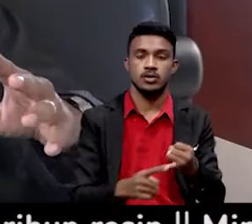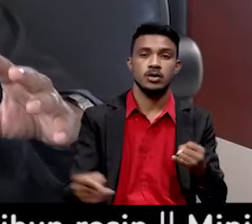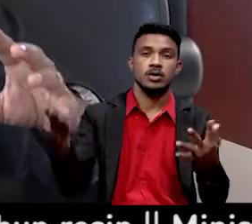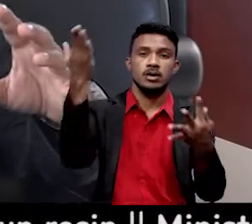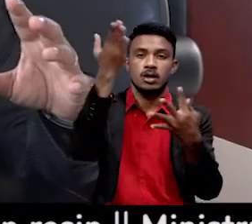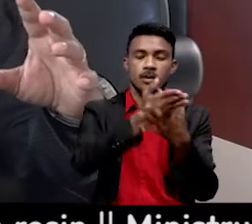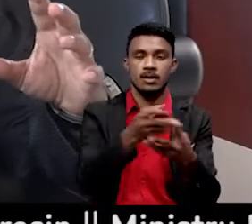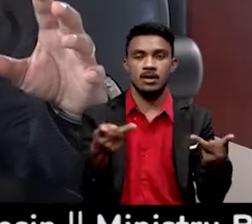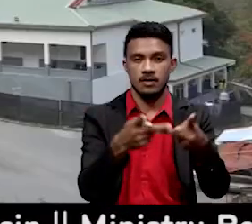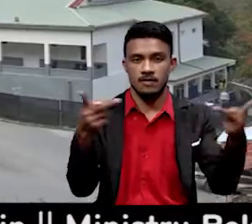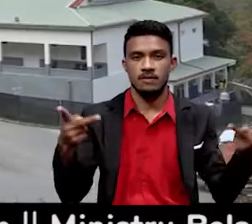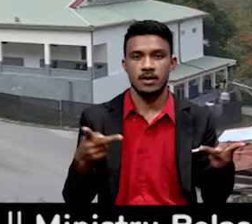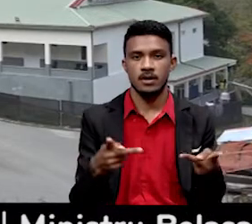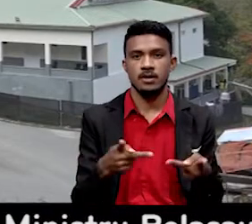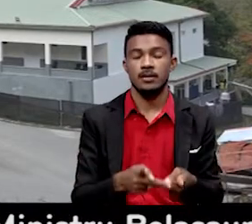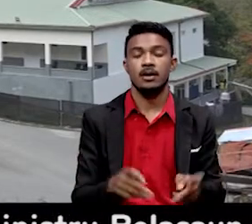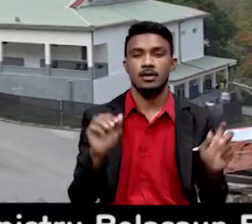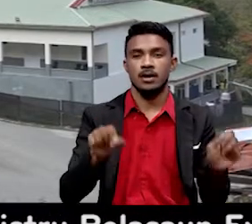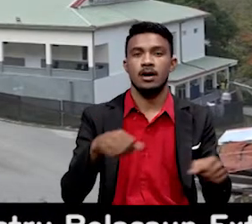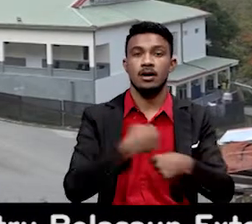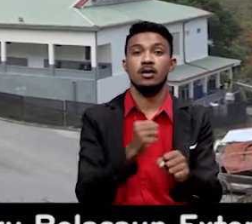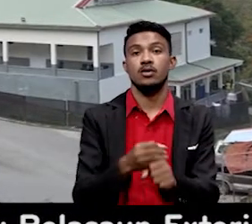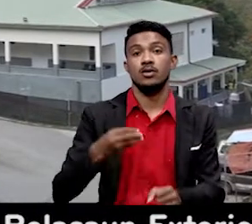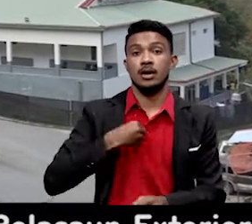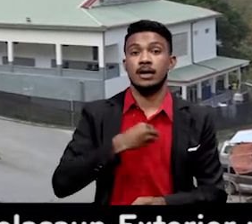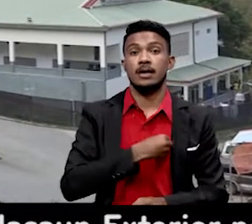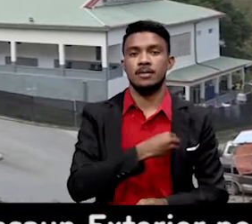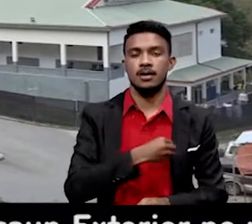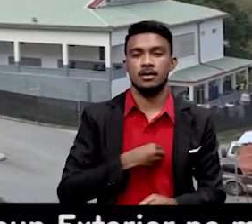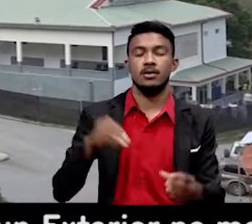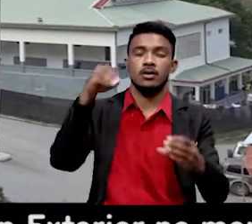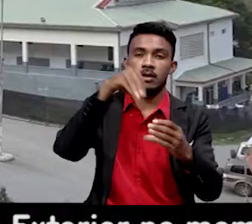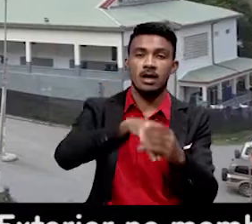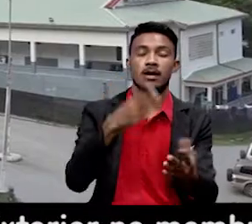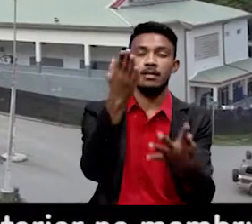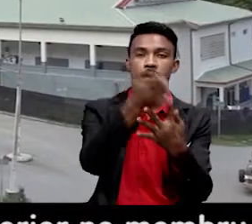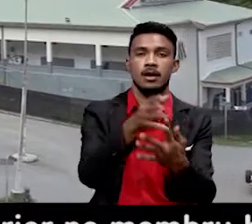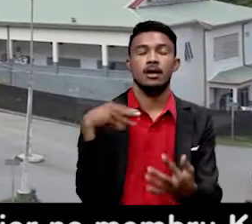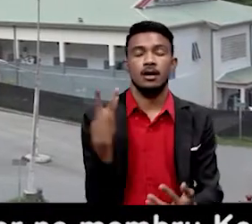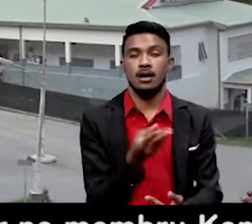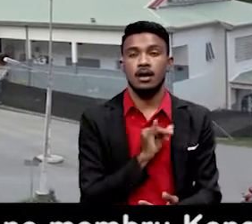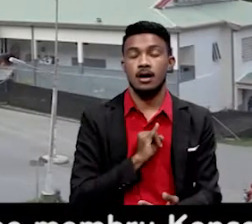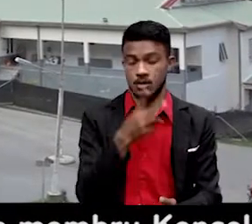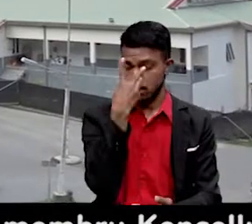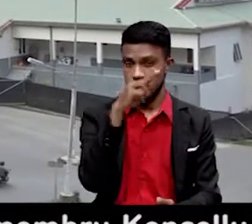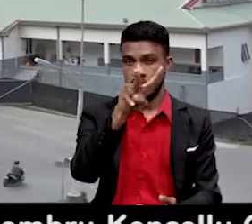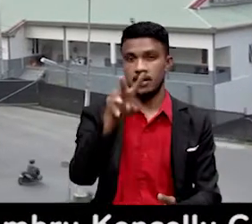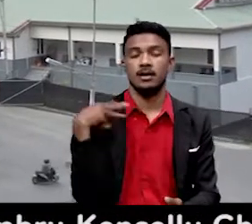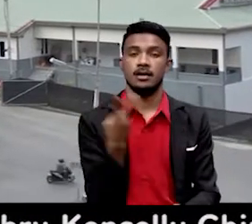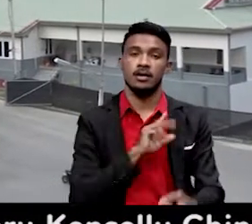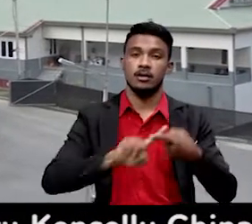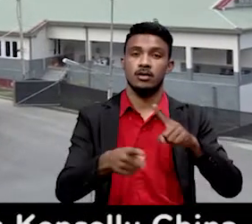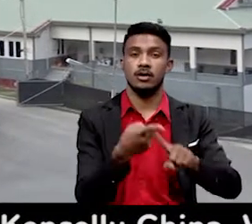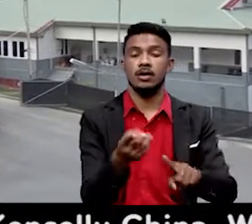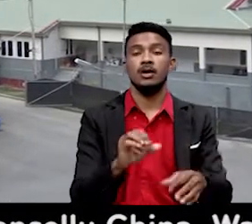be atu hal tratamentu ne tama ia larang hau re tenia maluk nang hira